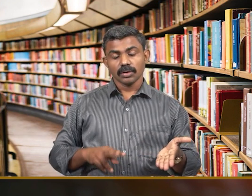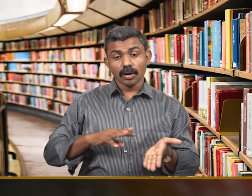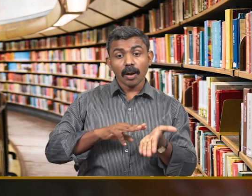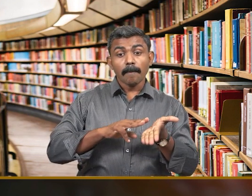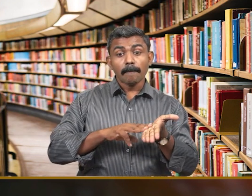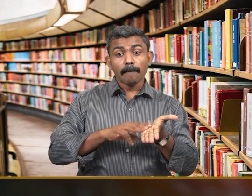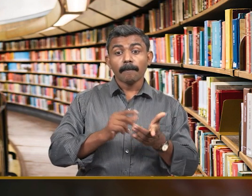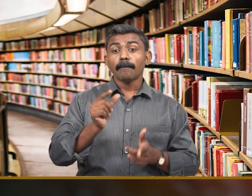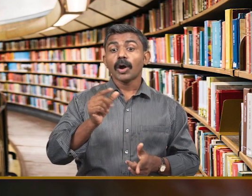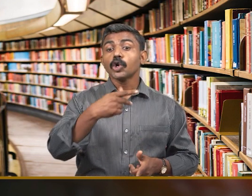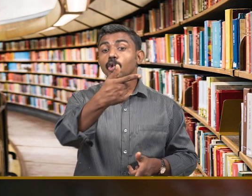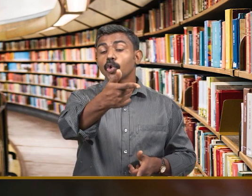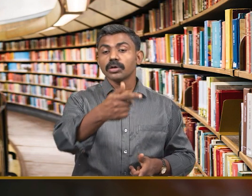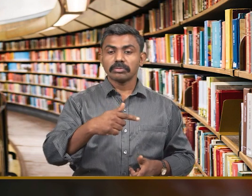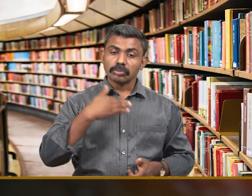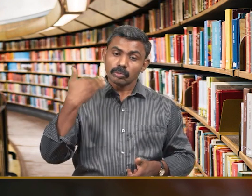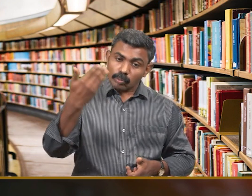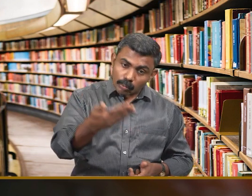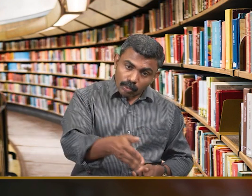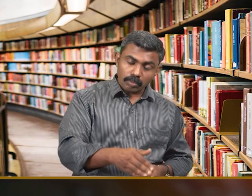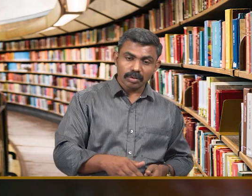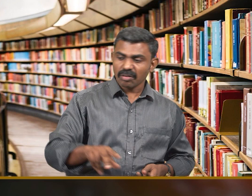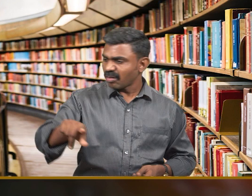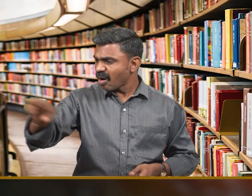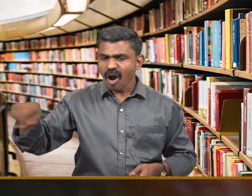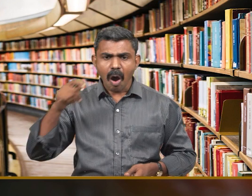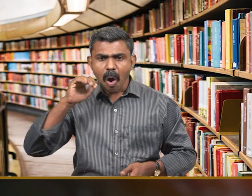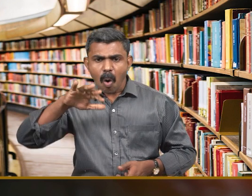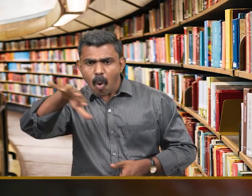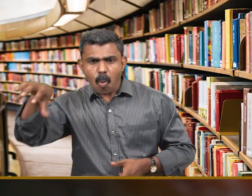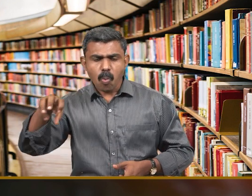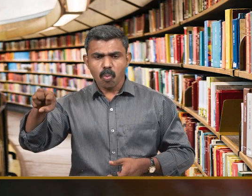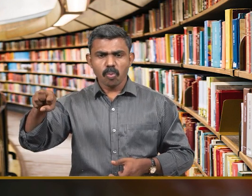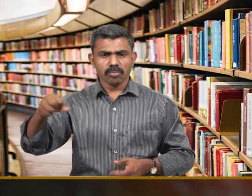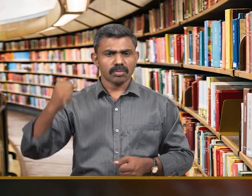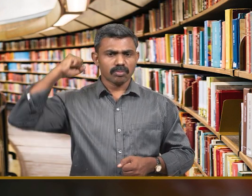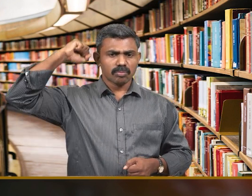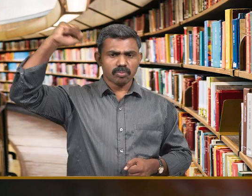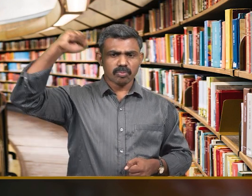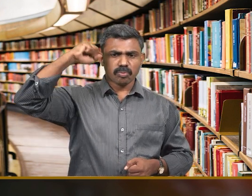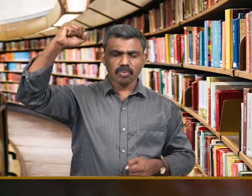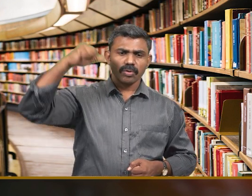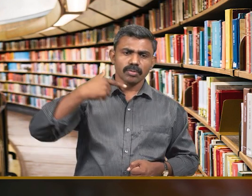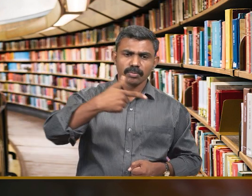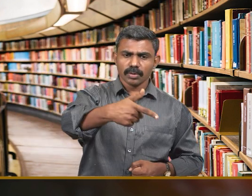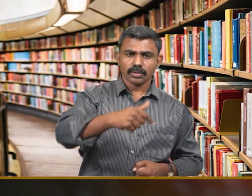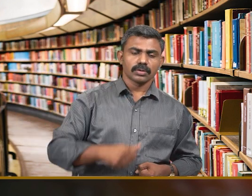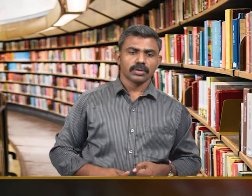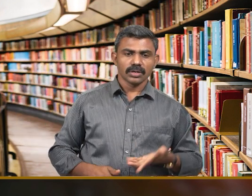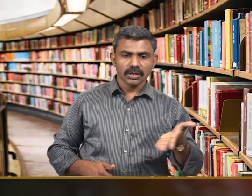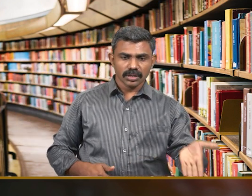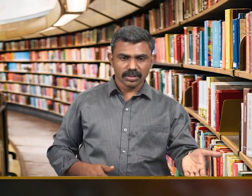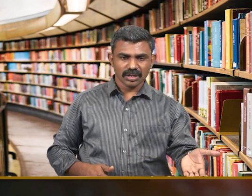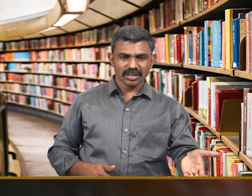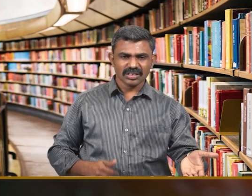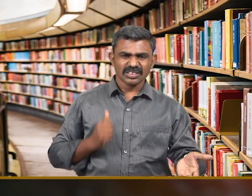மாட்டியோட்டி கொல்லப்பட்டதுனால அவருடைய ஆதரவுகள்லாம் என்ன பண்ணுறாங்கன்னா பெரிய ஒரு போராட்டம் பண்ணுறாங்க. இதனால் என்ன ஆகுதுன்னா அங்கே